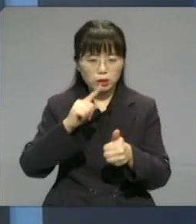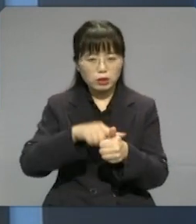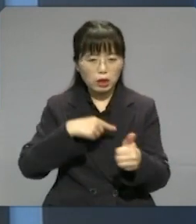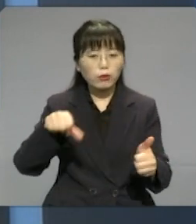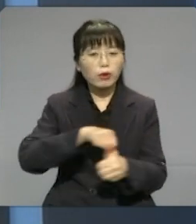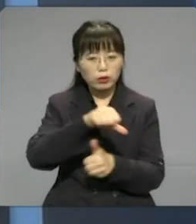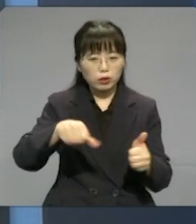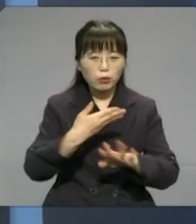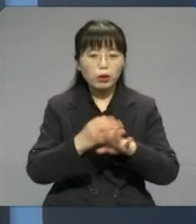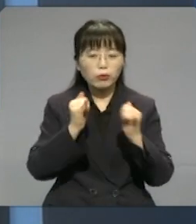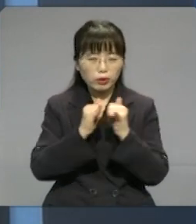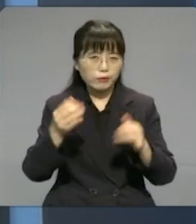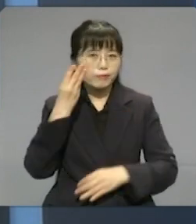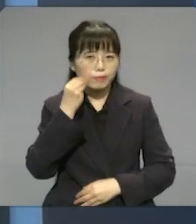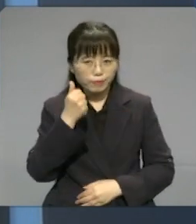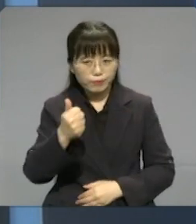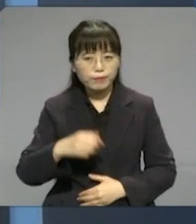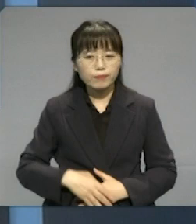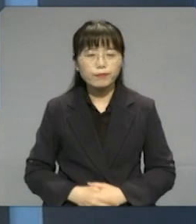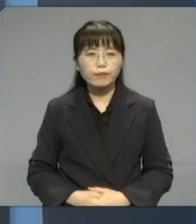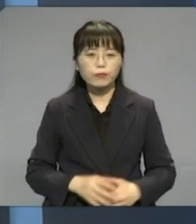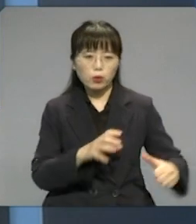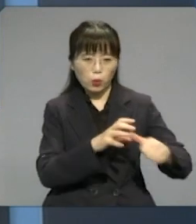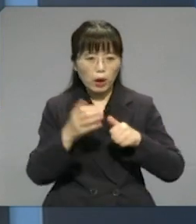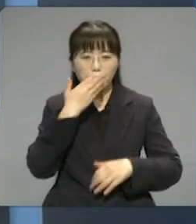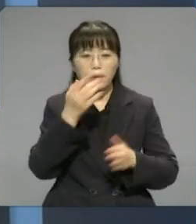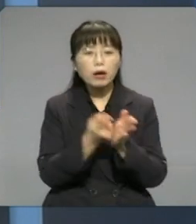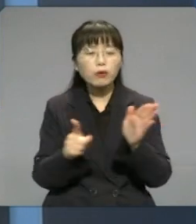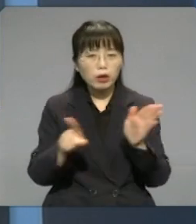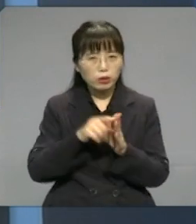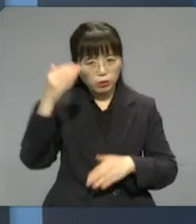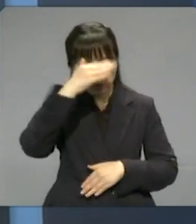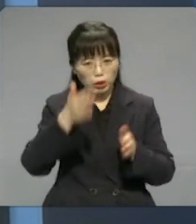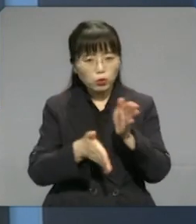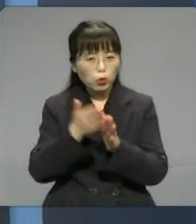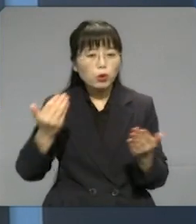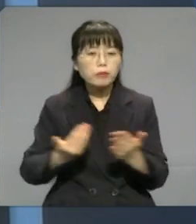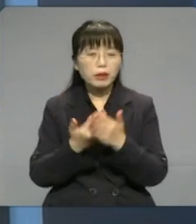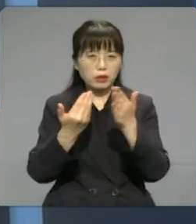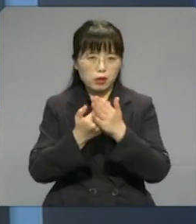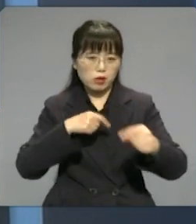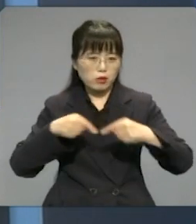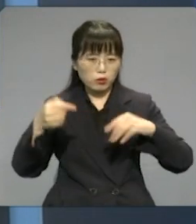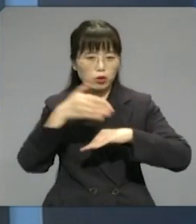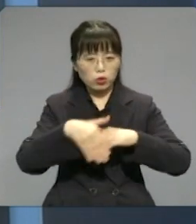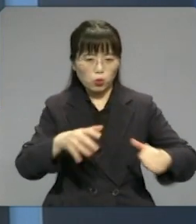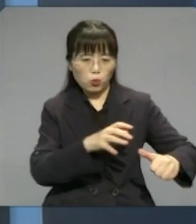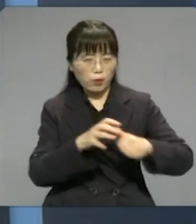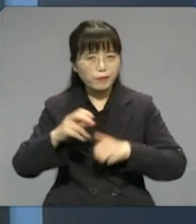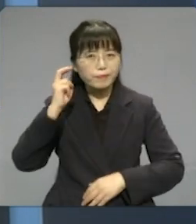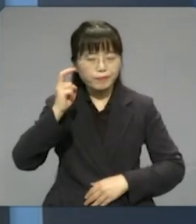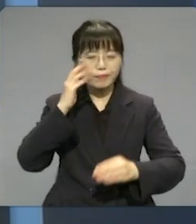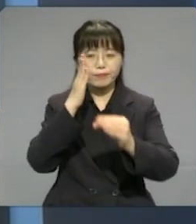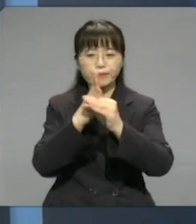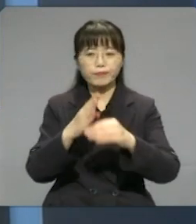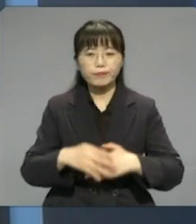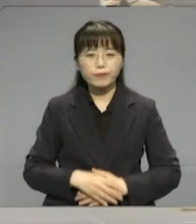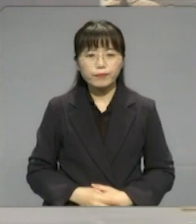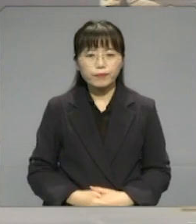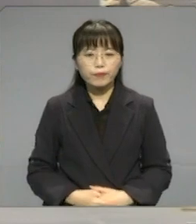자연환경들이 외국인들에게도 친숙하게 활용될 수 있도록 관광도시로 발전하는데 정책적으로 활용될 것으로 예측하고